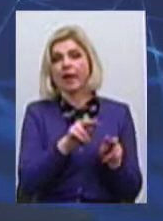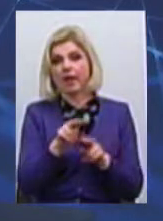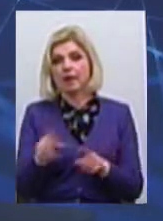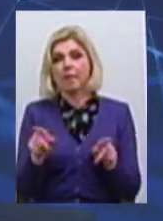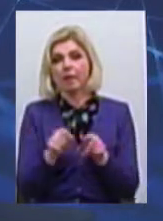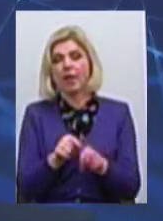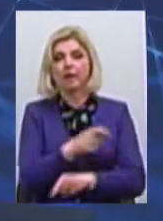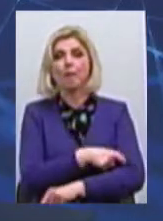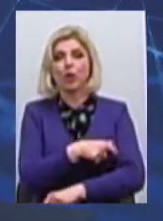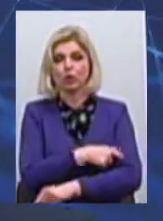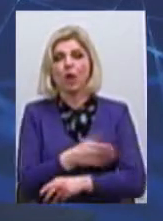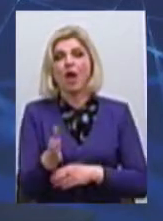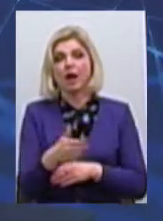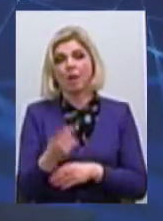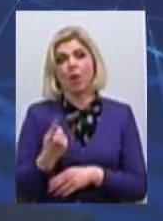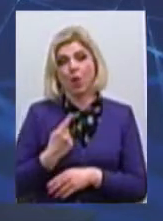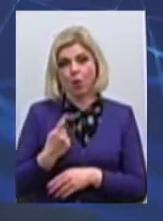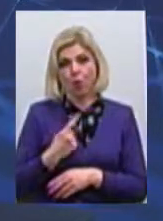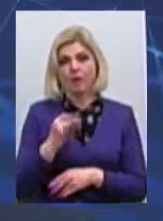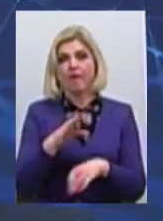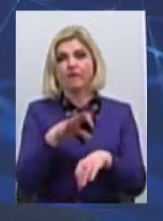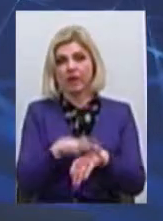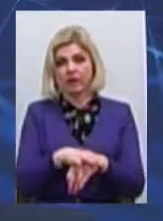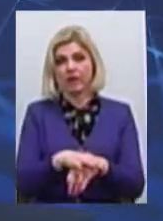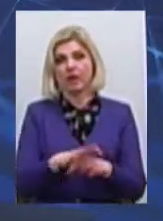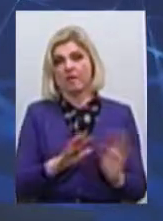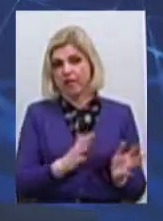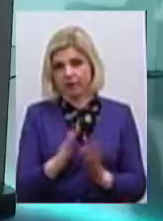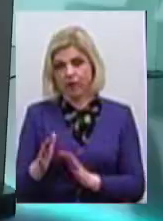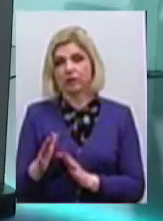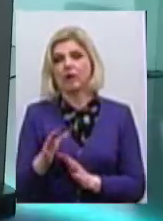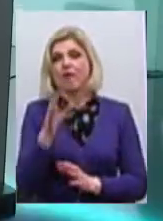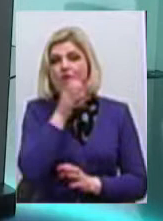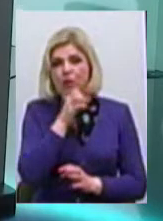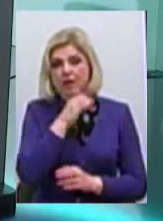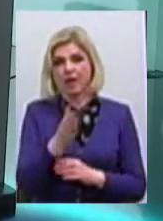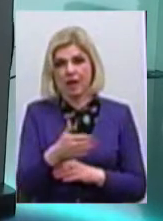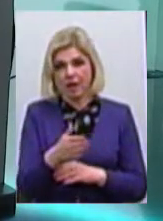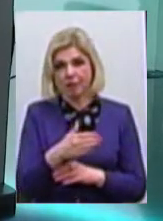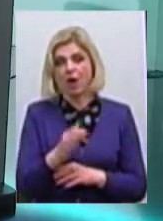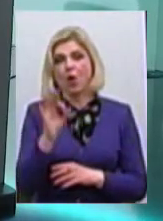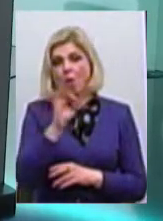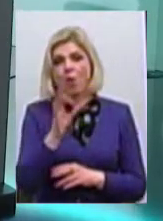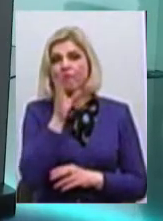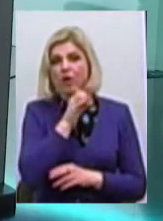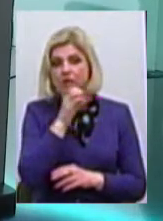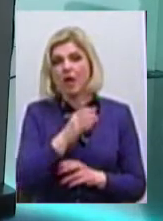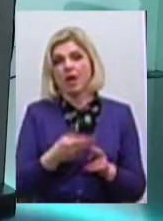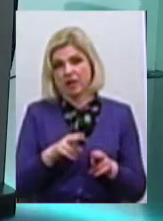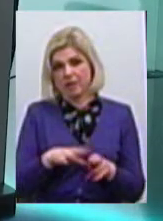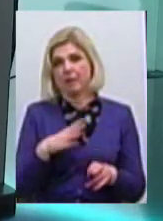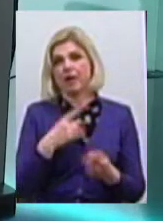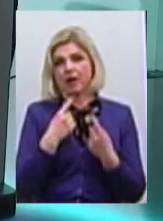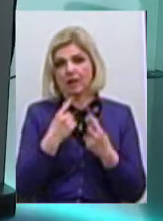патрулем рибоохорони. І, зокрема, зафіксували випадки браконьєрства. Саме про браконьєрство йшла мова